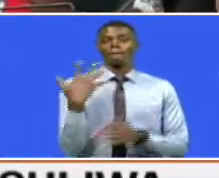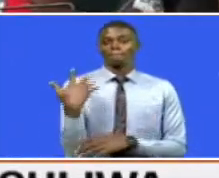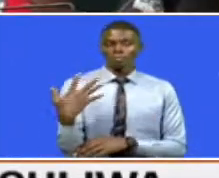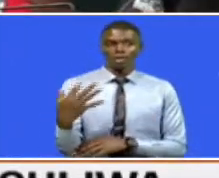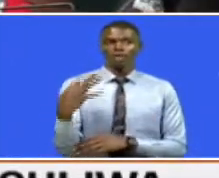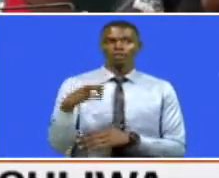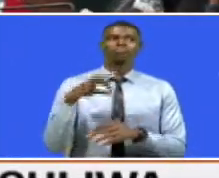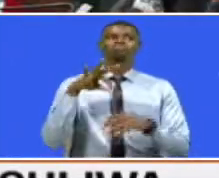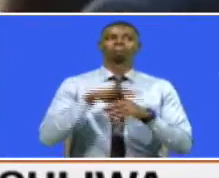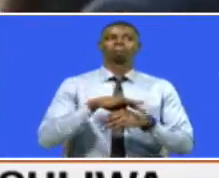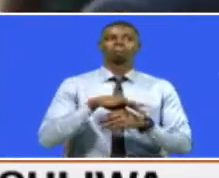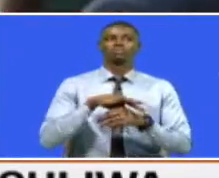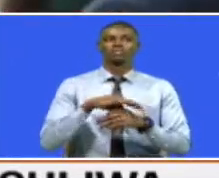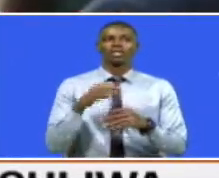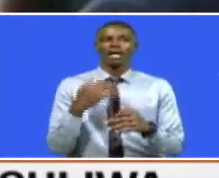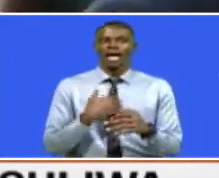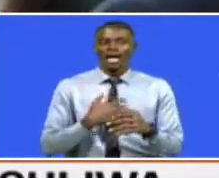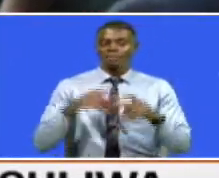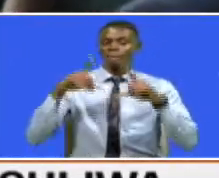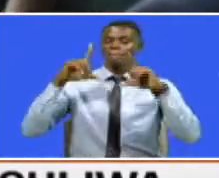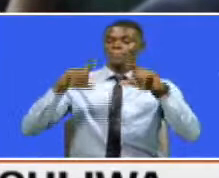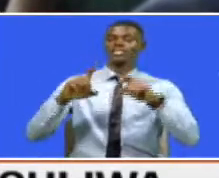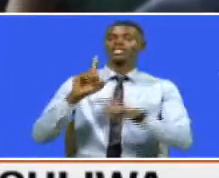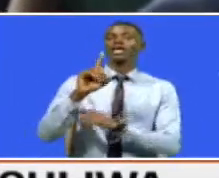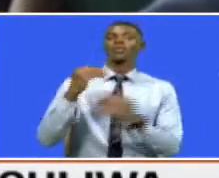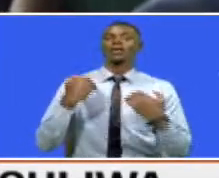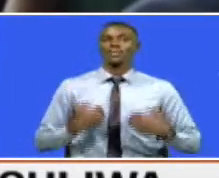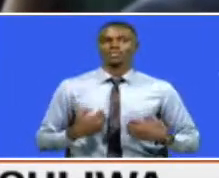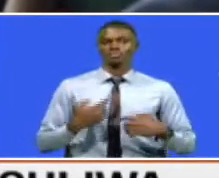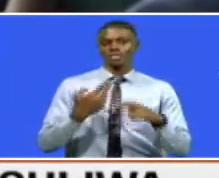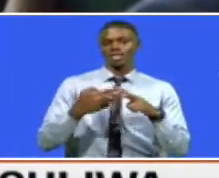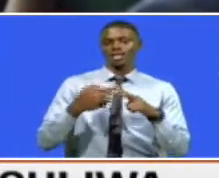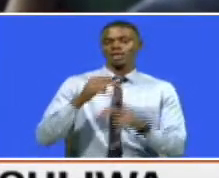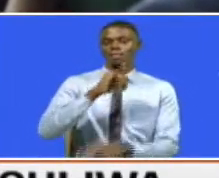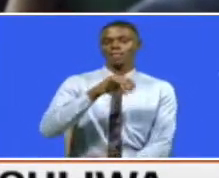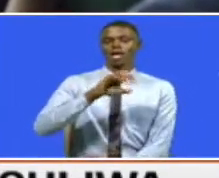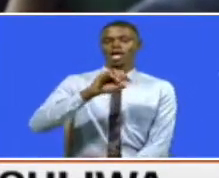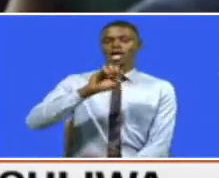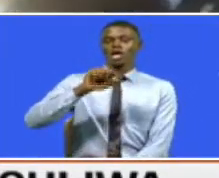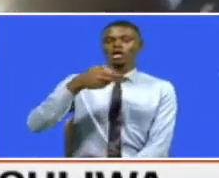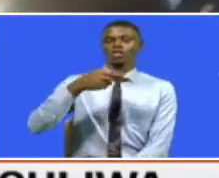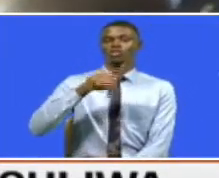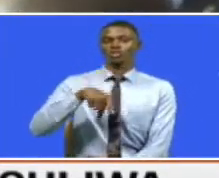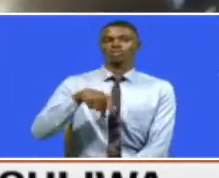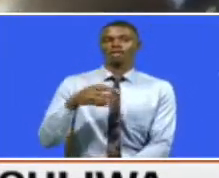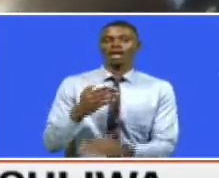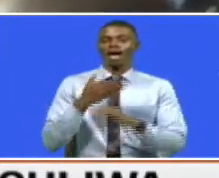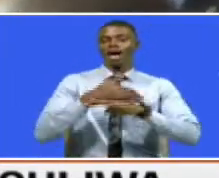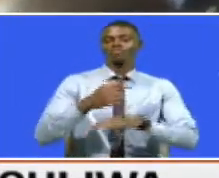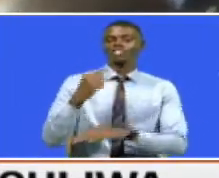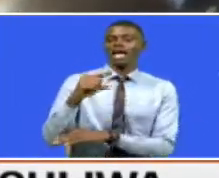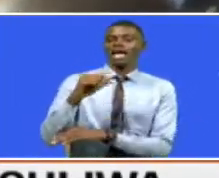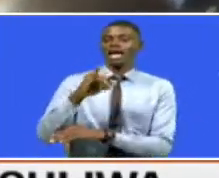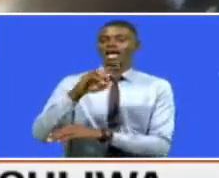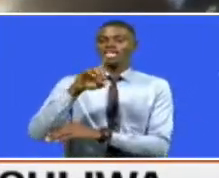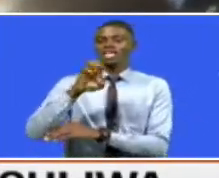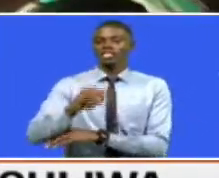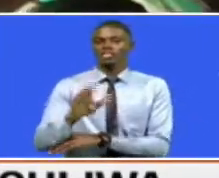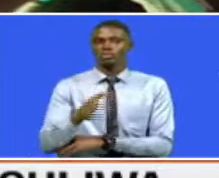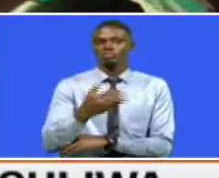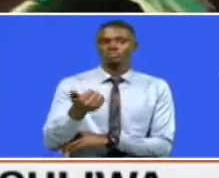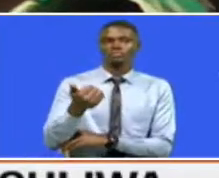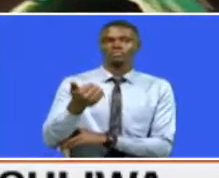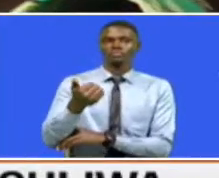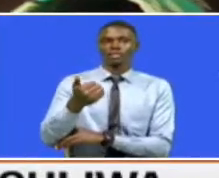kura imekuwa na picha ya mgombea mmoja tu, Joseph Ntakarutimana, baada ya Gideon Gatipan, Gaideng